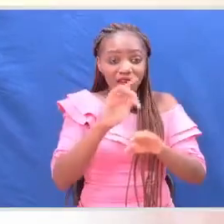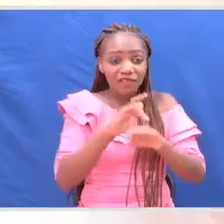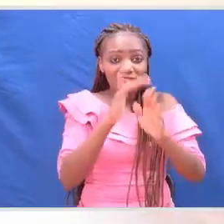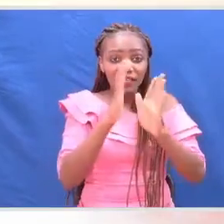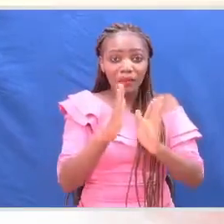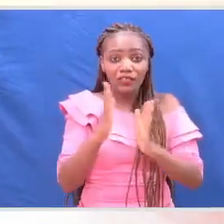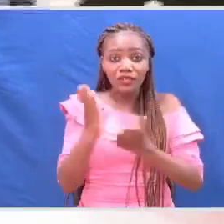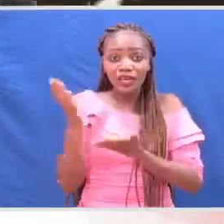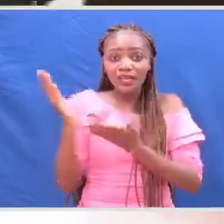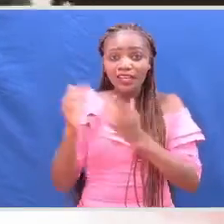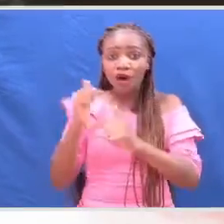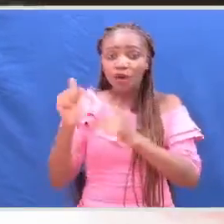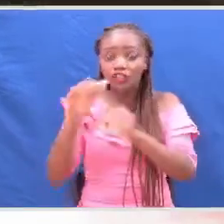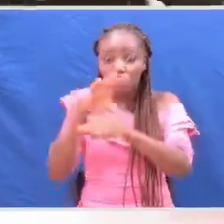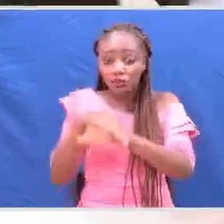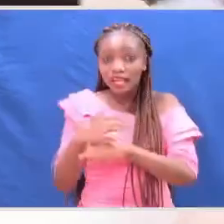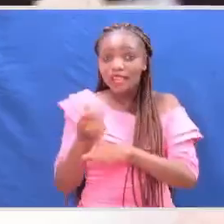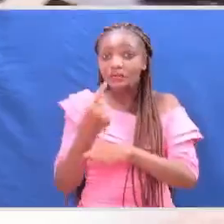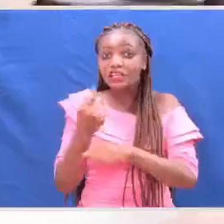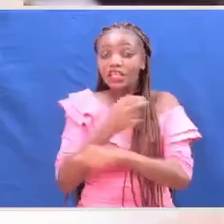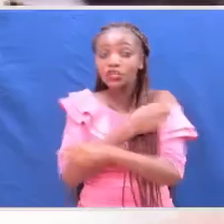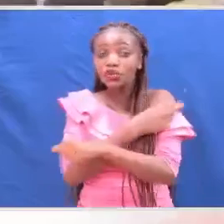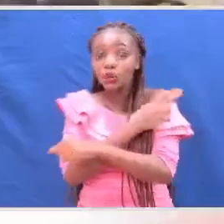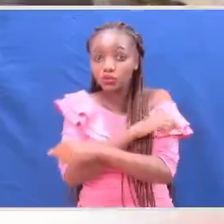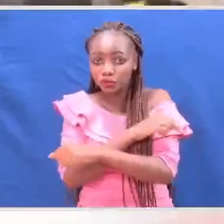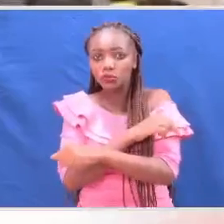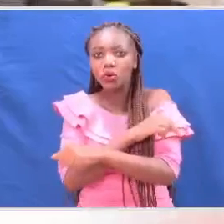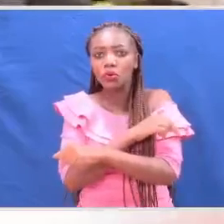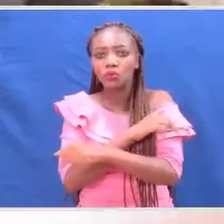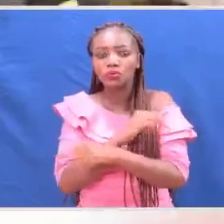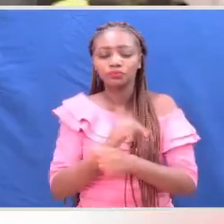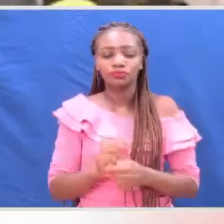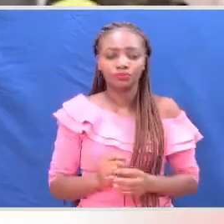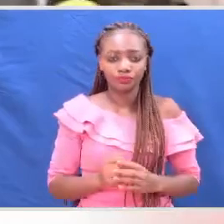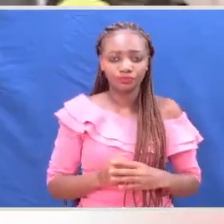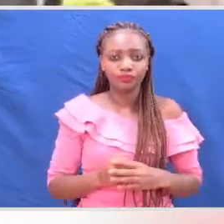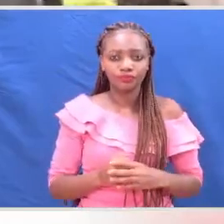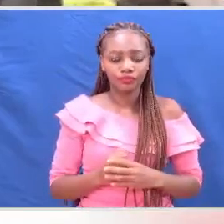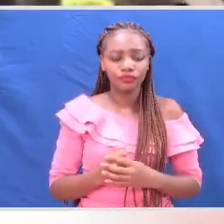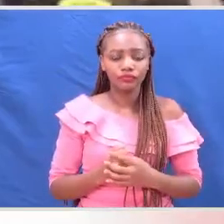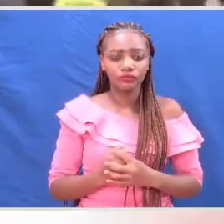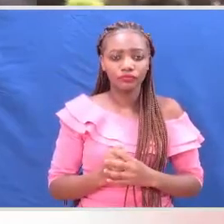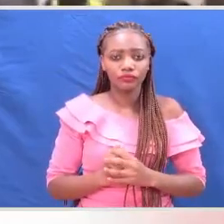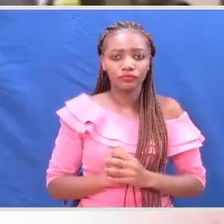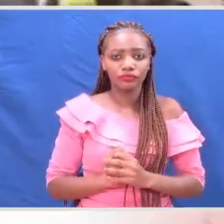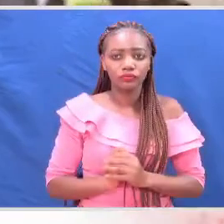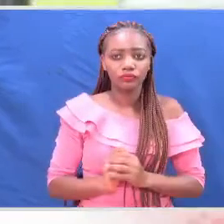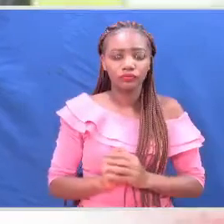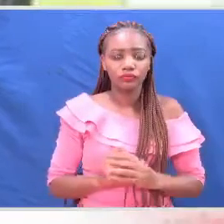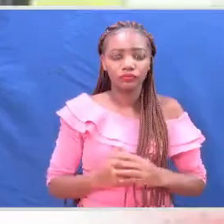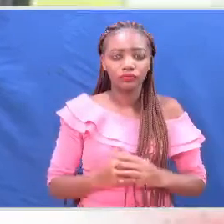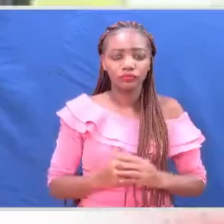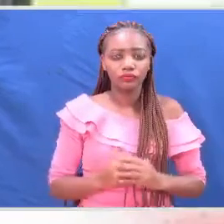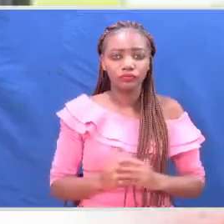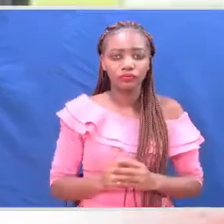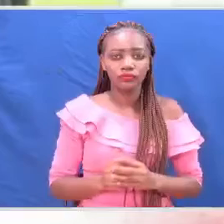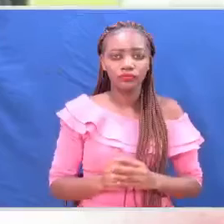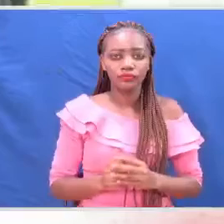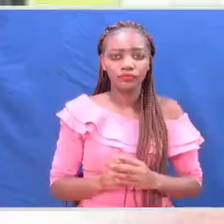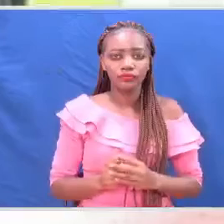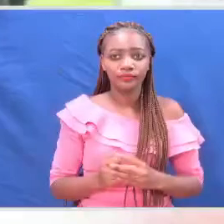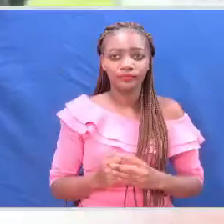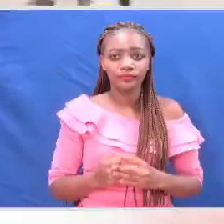Mokaya anaendelea kupokea matibabu hospitalini. Mwangi Maina, TV47, Nairobi.